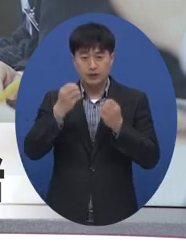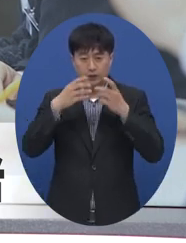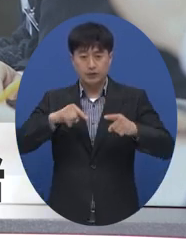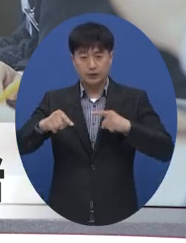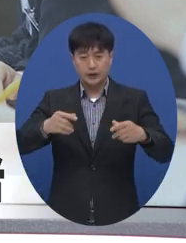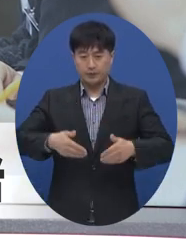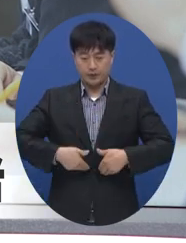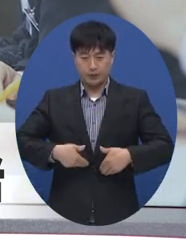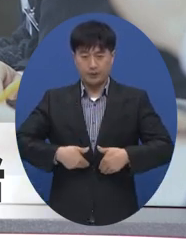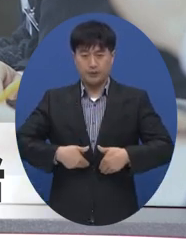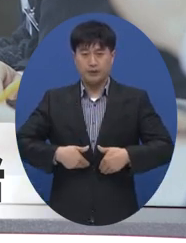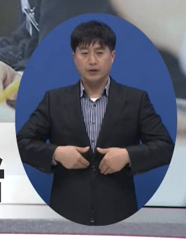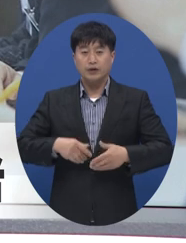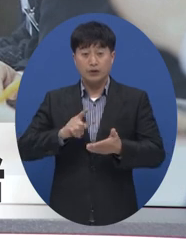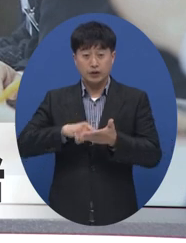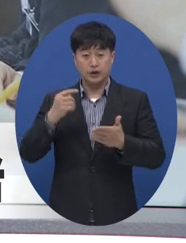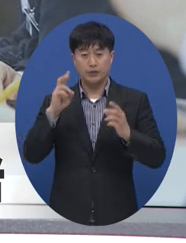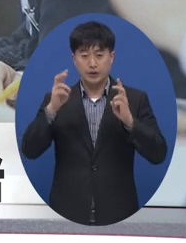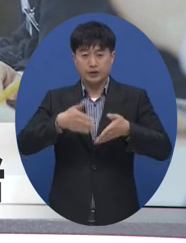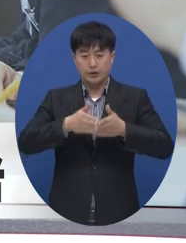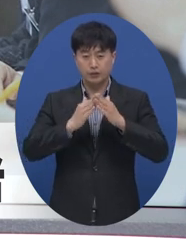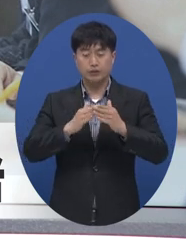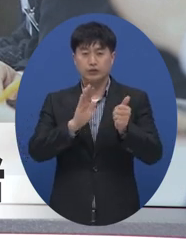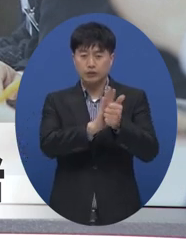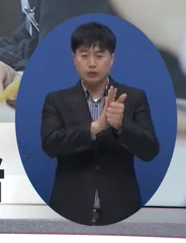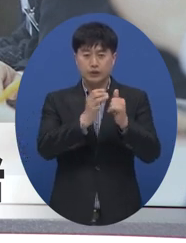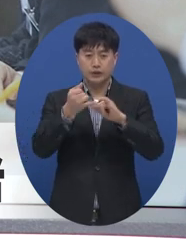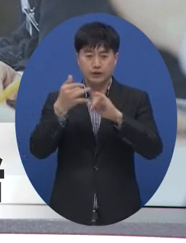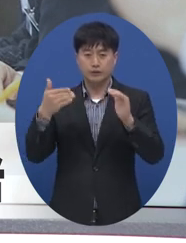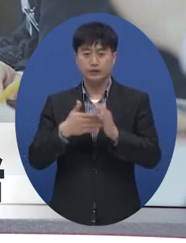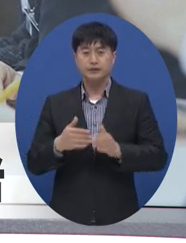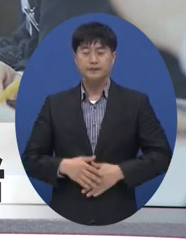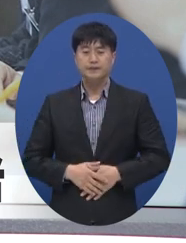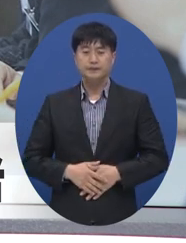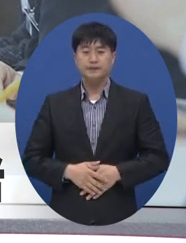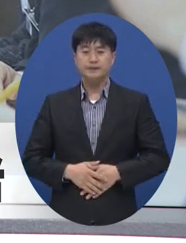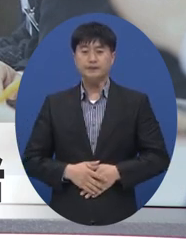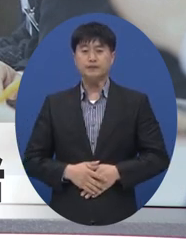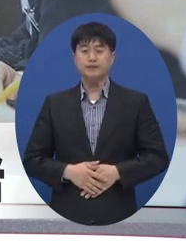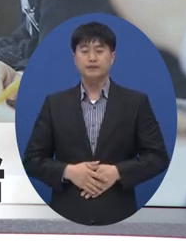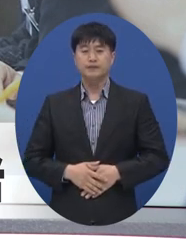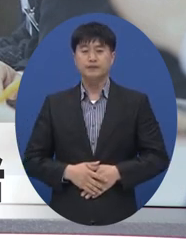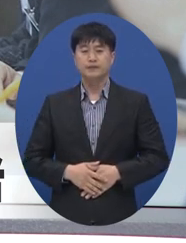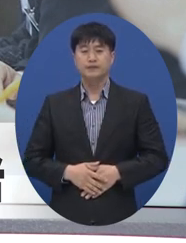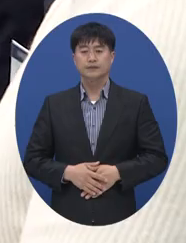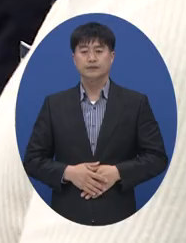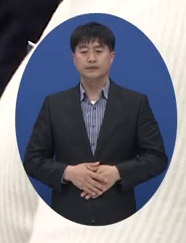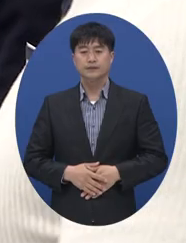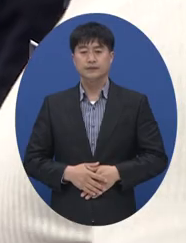정책이 필요하다며 혁신 창업에 대한 지원을 약속했습니다. 보도에 한선지 기자입니다.